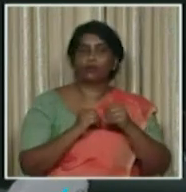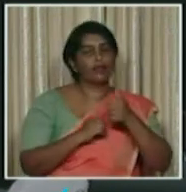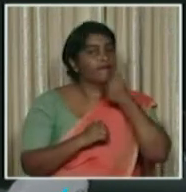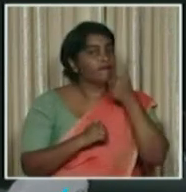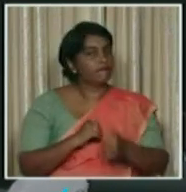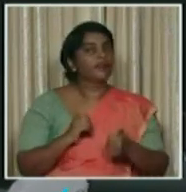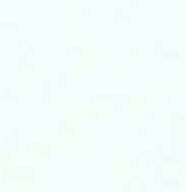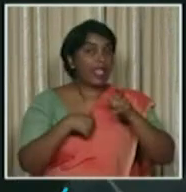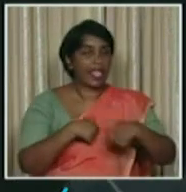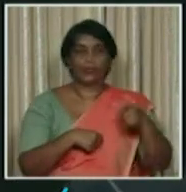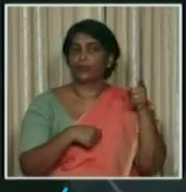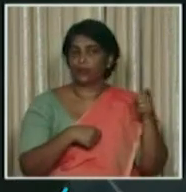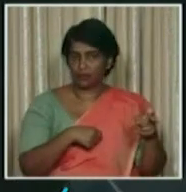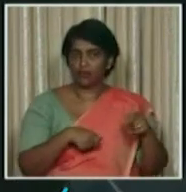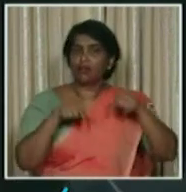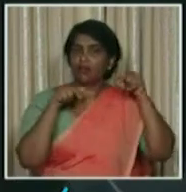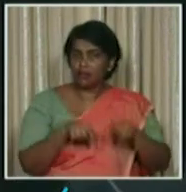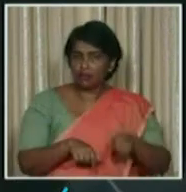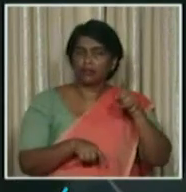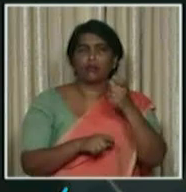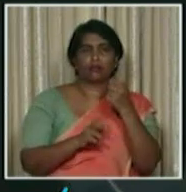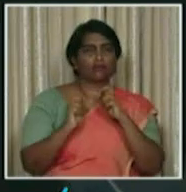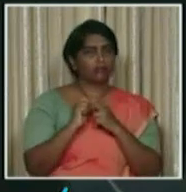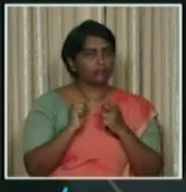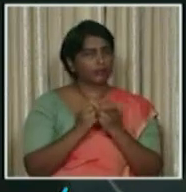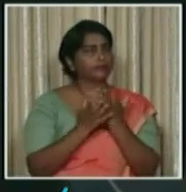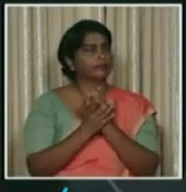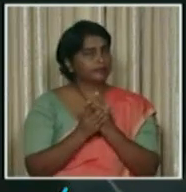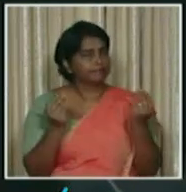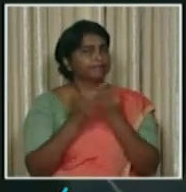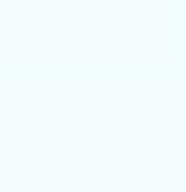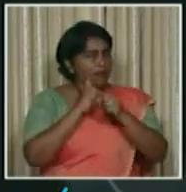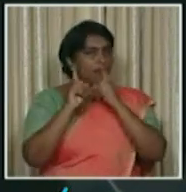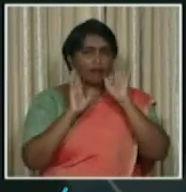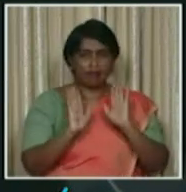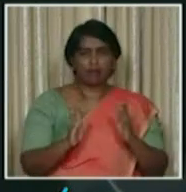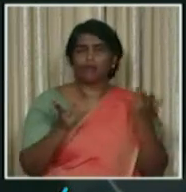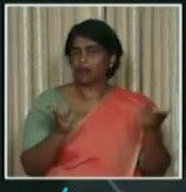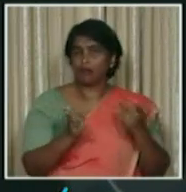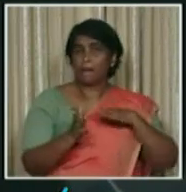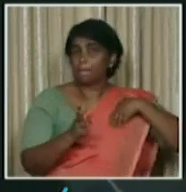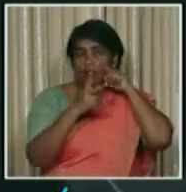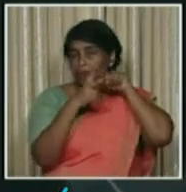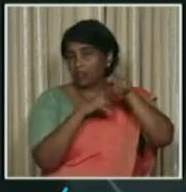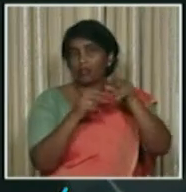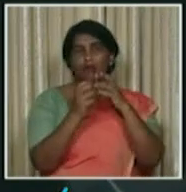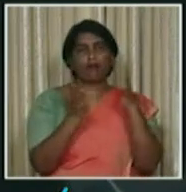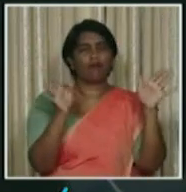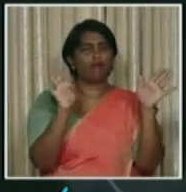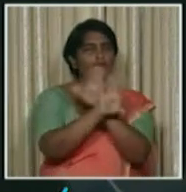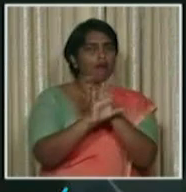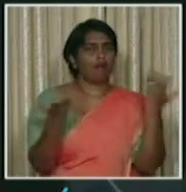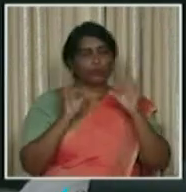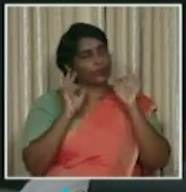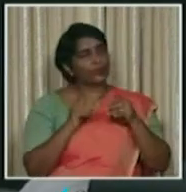වැදගත් සංවිධානයක් සපයයි. දැන් තමුන් වහන්සේලා මේ ආර්ථික අර්බුදයෙන් මේක ගොඩ ගන්නවා කියනවා. හැබැයි මේ ප්‍රධාන හිල වහන්නේ නැහැ. ඒකට ඕන කරන